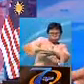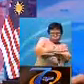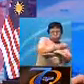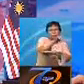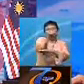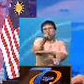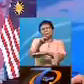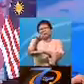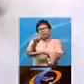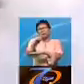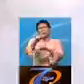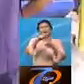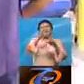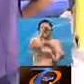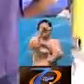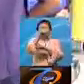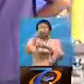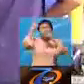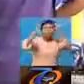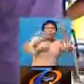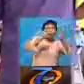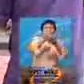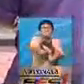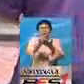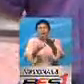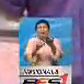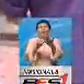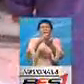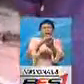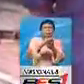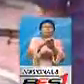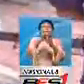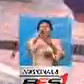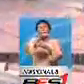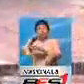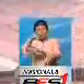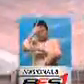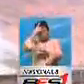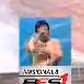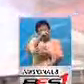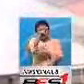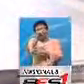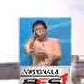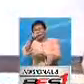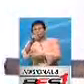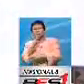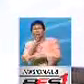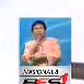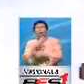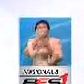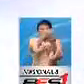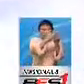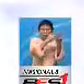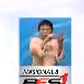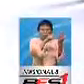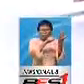Zika exco pelancongan kesenian kebudayaan dan multimedia Negeri Datuk noli ashlin Mohamad razzi berkata langkah itu